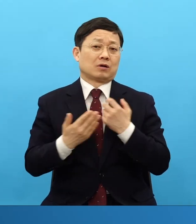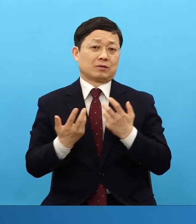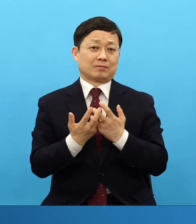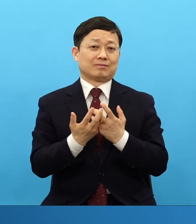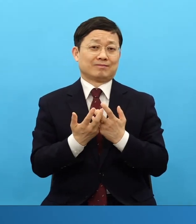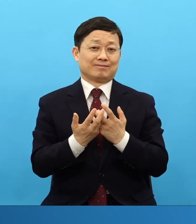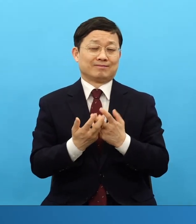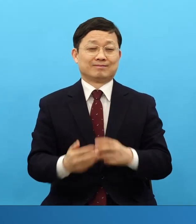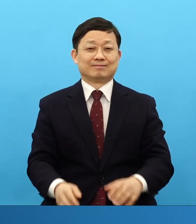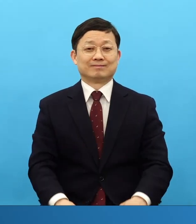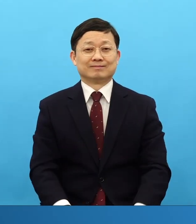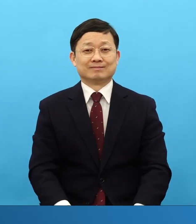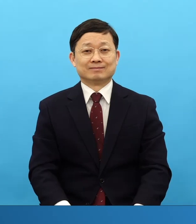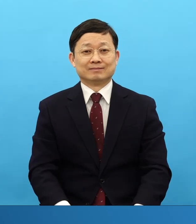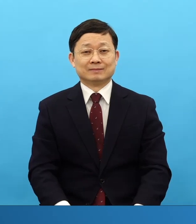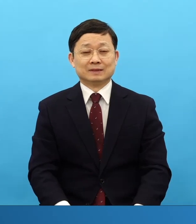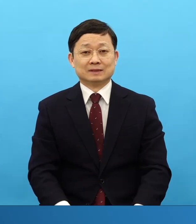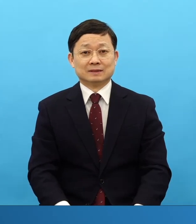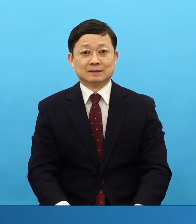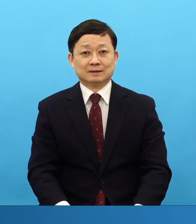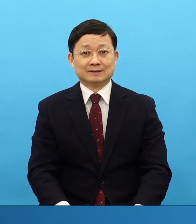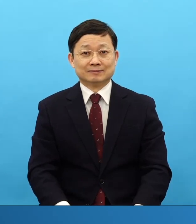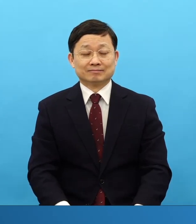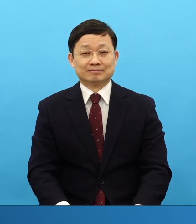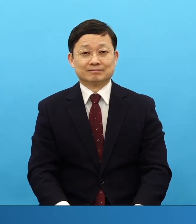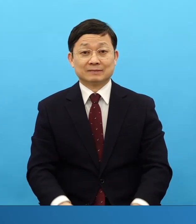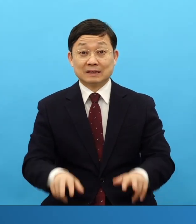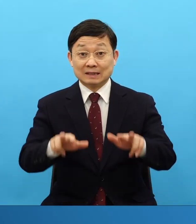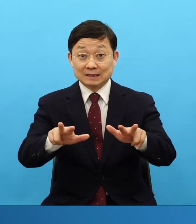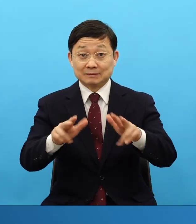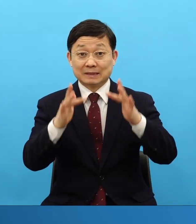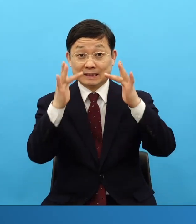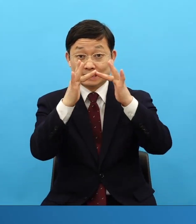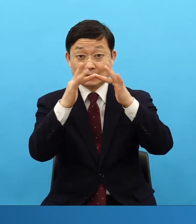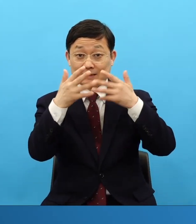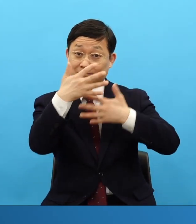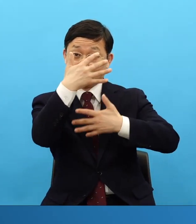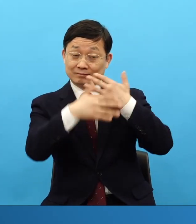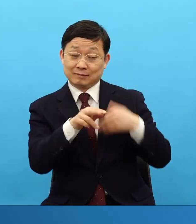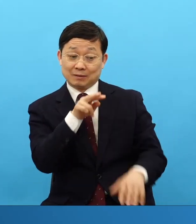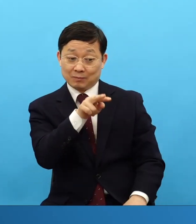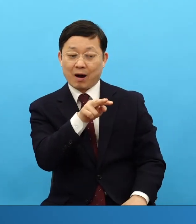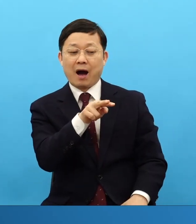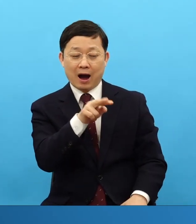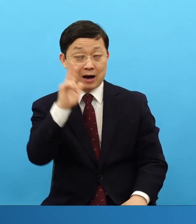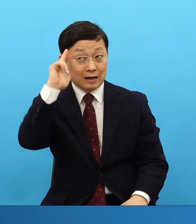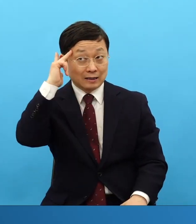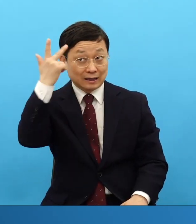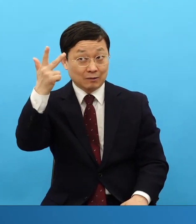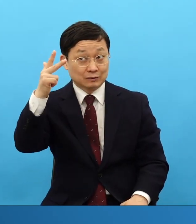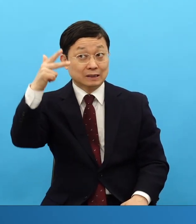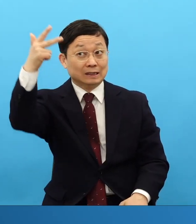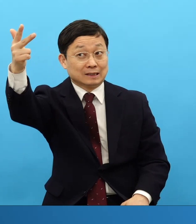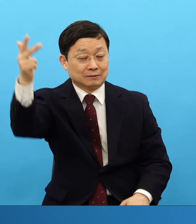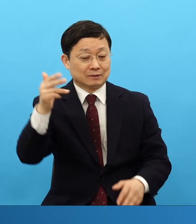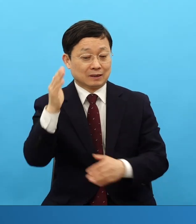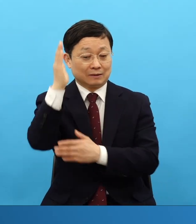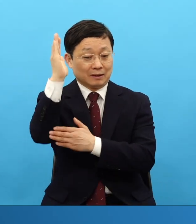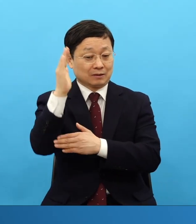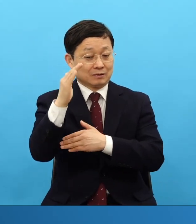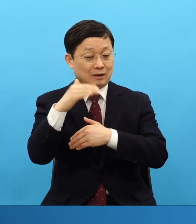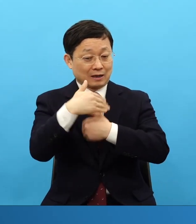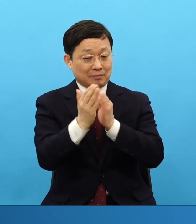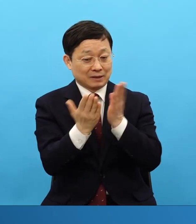다 이 미디어로 볼 수가 있잖아요. 이 보는 게 좋습니다. And of course, we could read it through the media ahead of time. It's good to look at the passage.